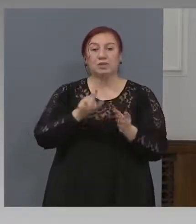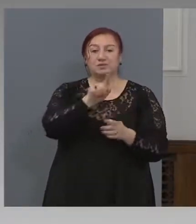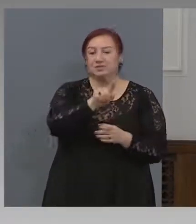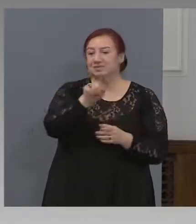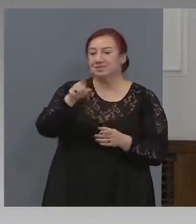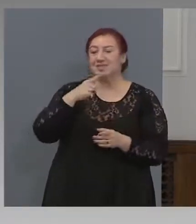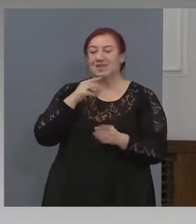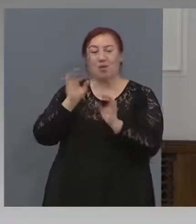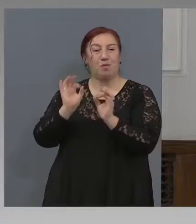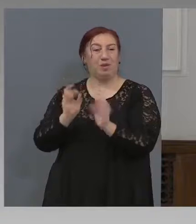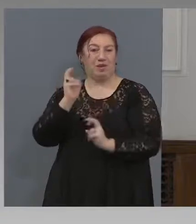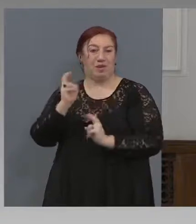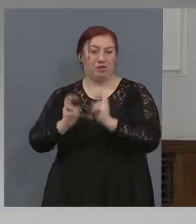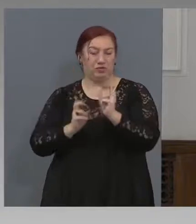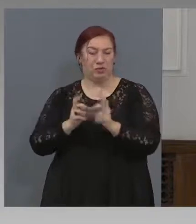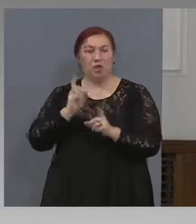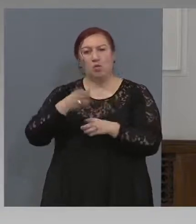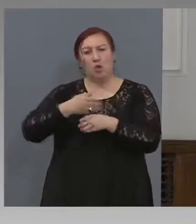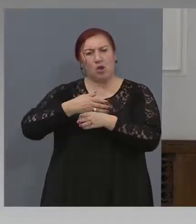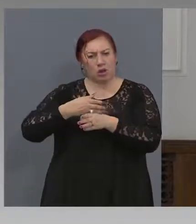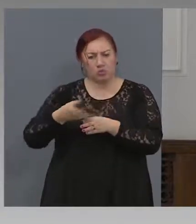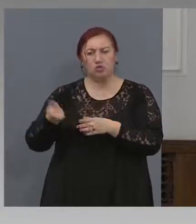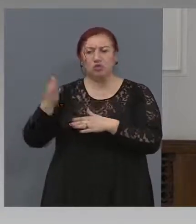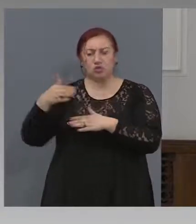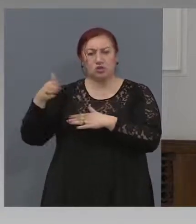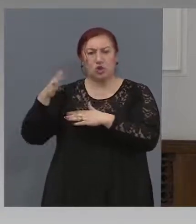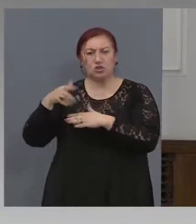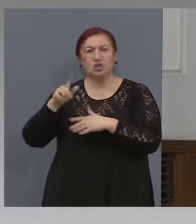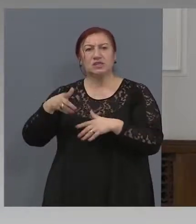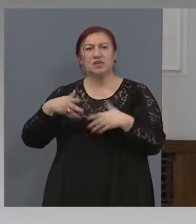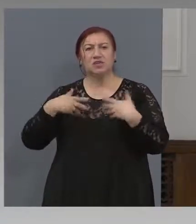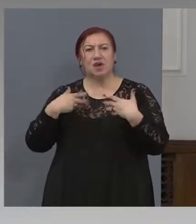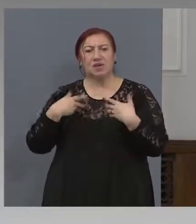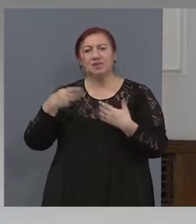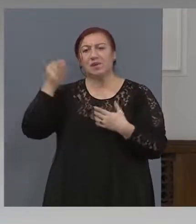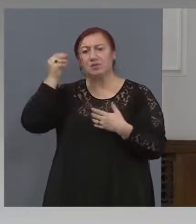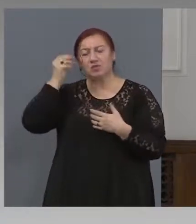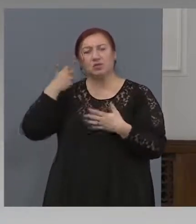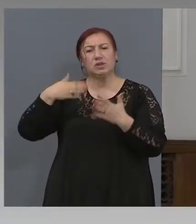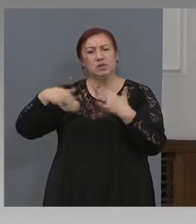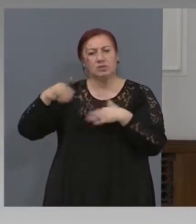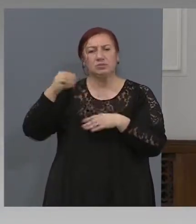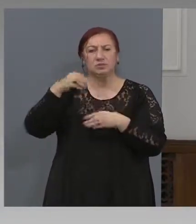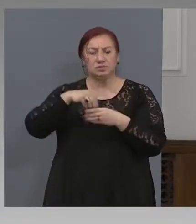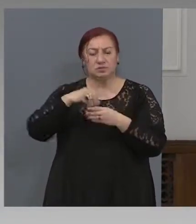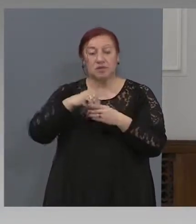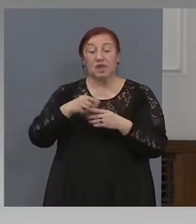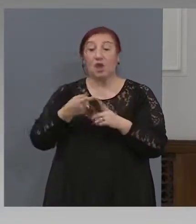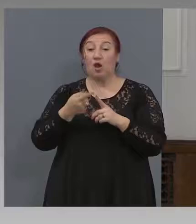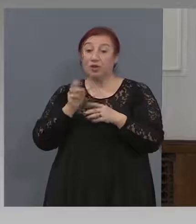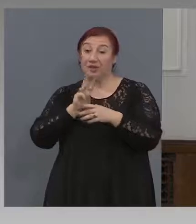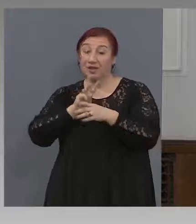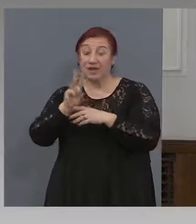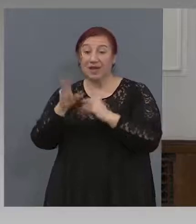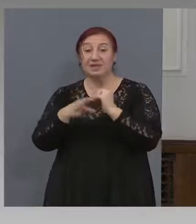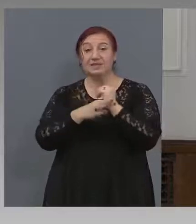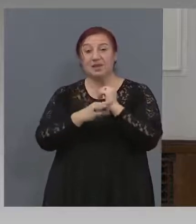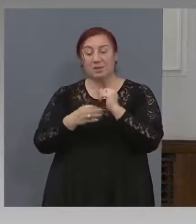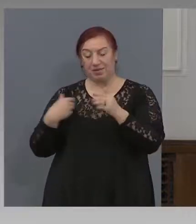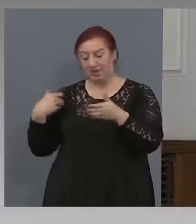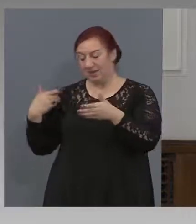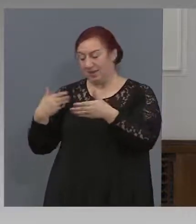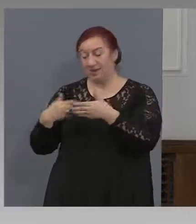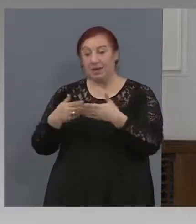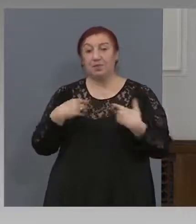производители. Мога да продължа и нататък, затова искам да спомена и още нещо, че от 13 март насам ние